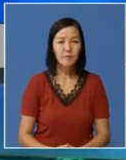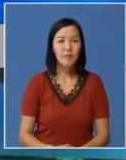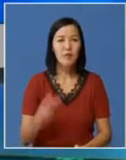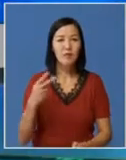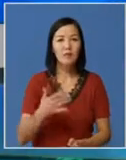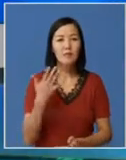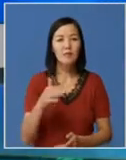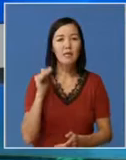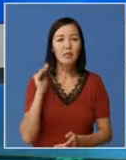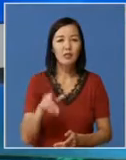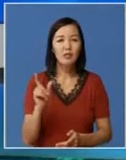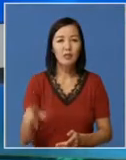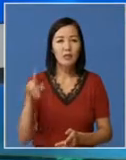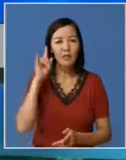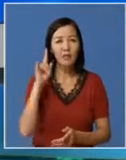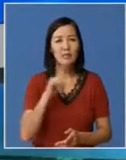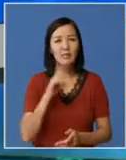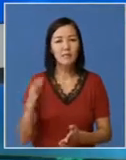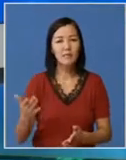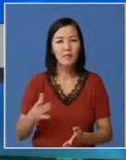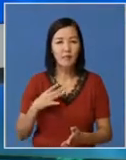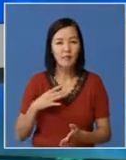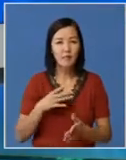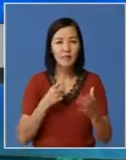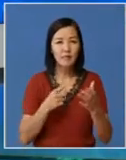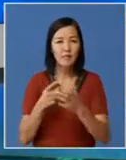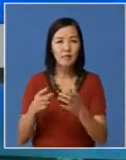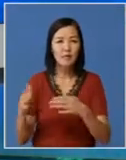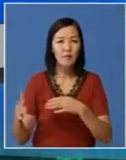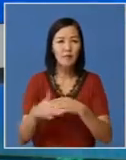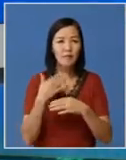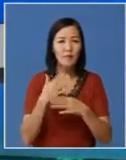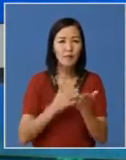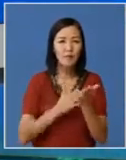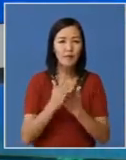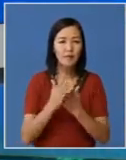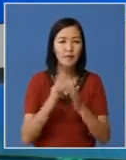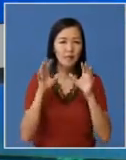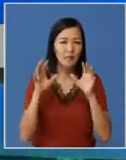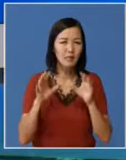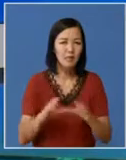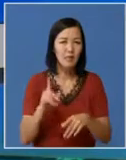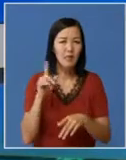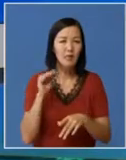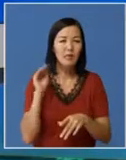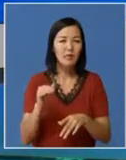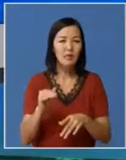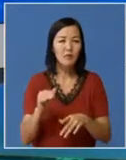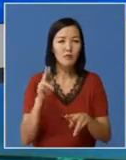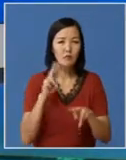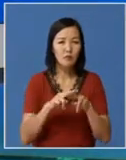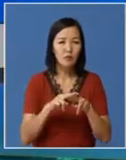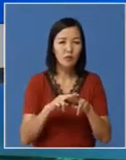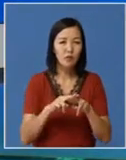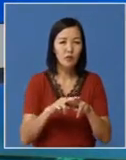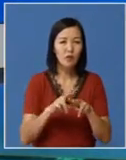Около 25 тысяч человек в Казахстане были расстреляны в годы репрессий по политической статье. Еще более 100 тысяч осуждены.